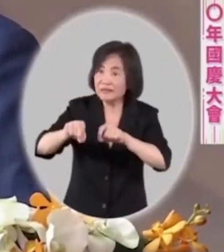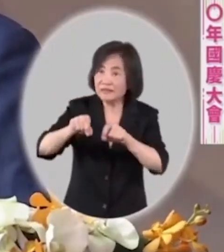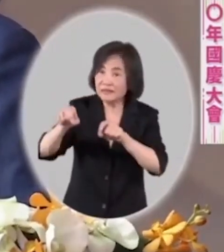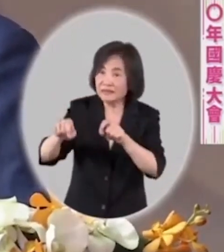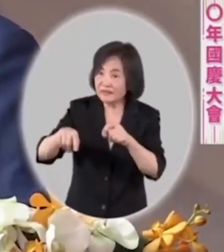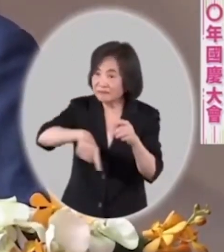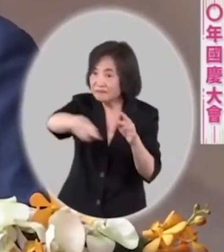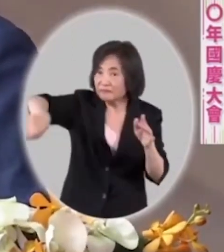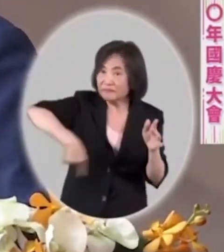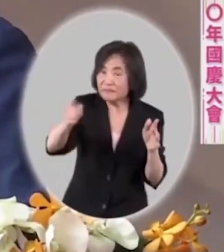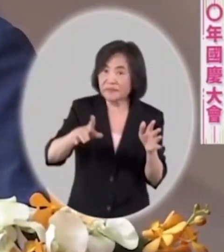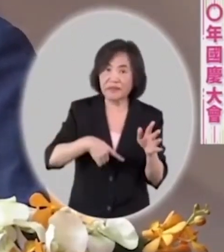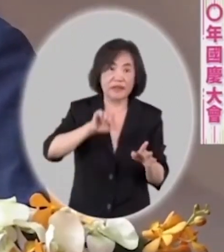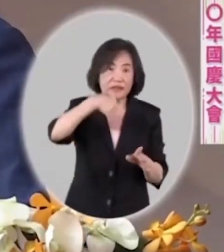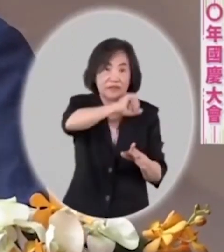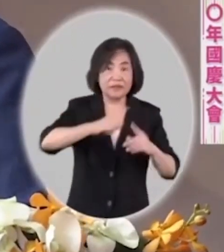我们期待两岸关系和缓，我们不会冒进，但绝对不要认为台湾人民会在压力下屈服。我们会持续充实国防，展现自我防卫的决心，确保没有人能逼迫我们走向中国所设定的路径，因为中国所设定的路径里头，